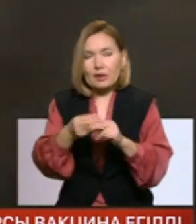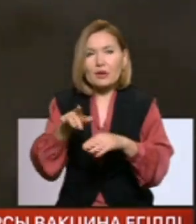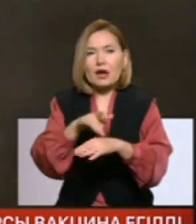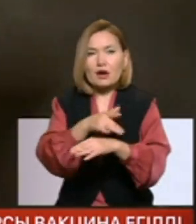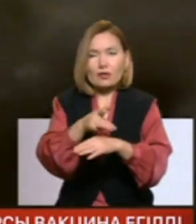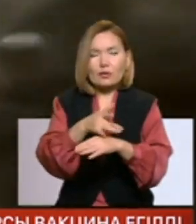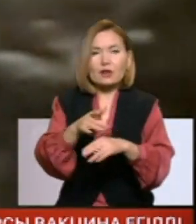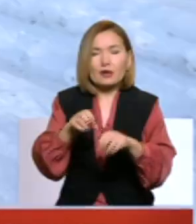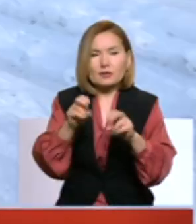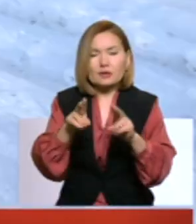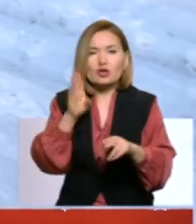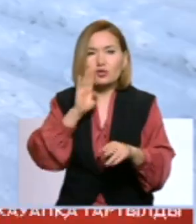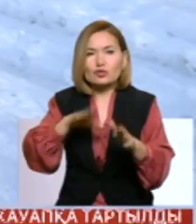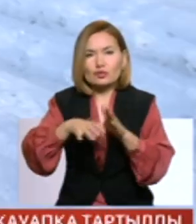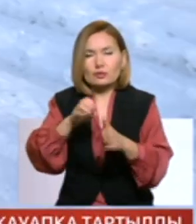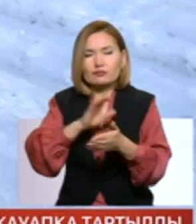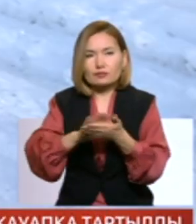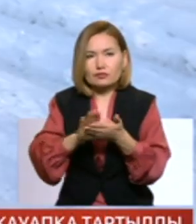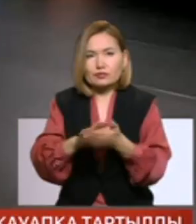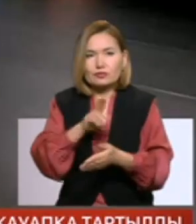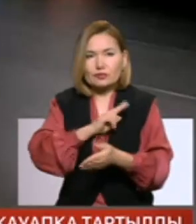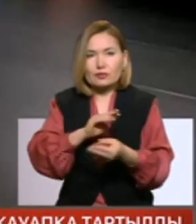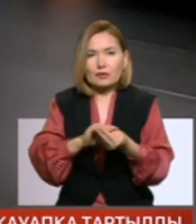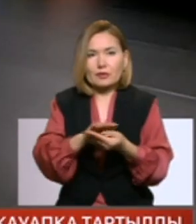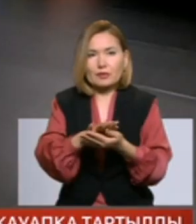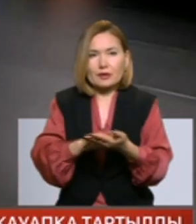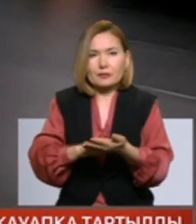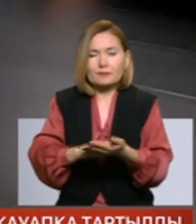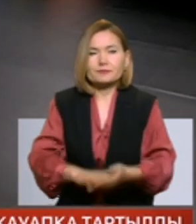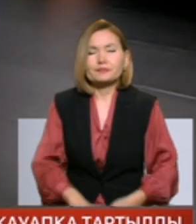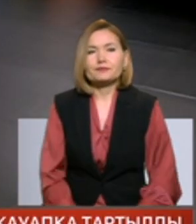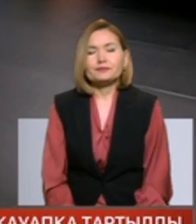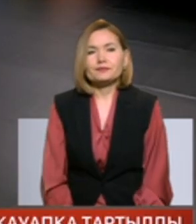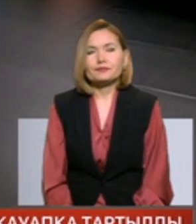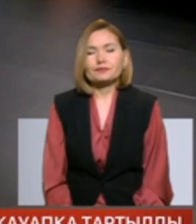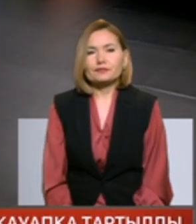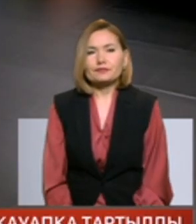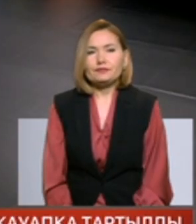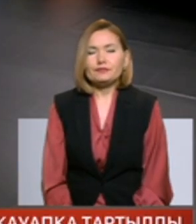жұмыс істеп тұр. Мөлдір. Рахмет, Олжас, ақпаратыңызға.